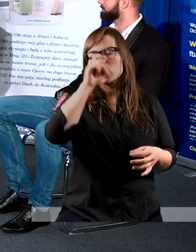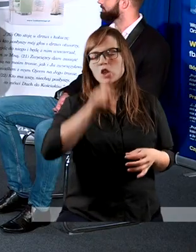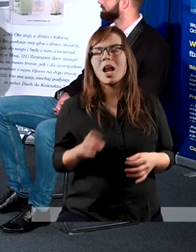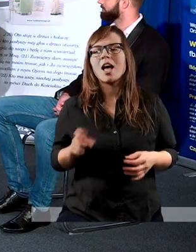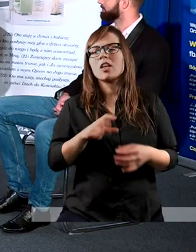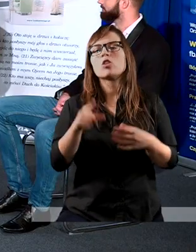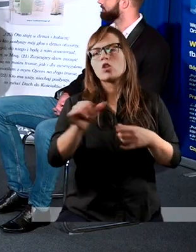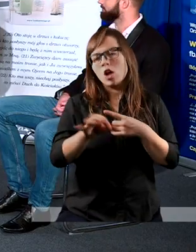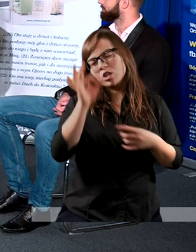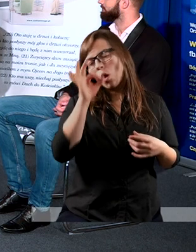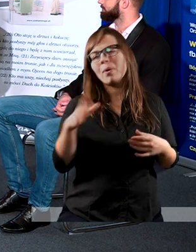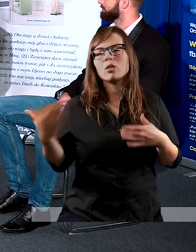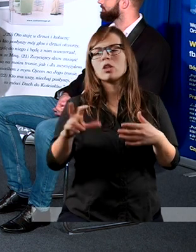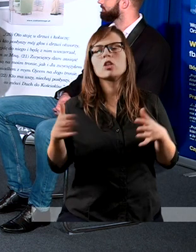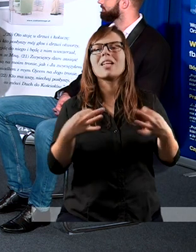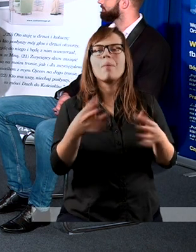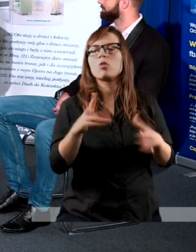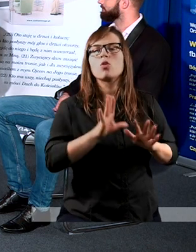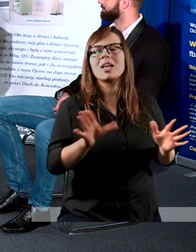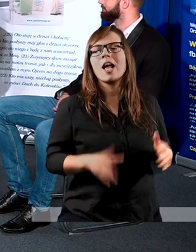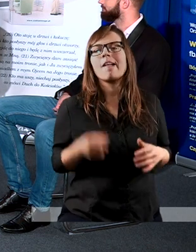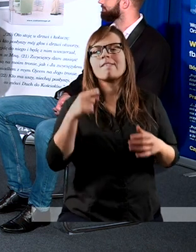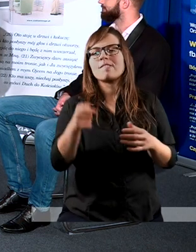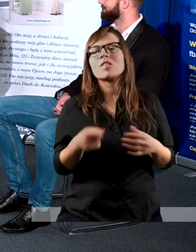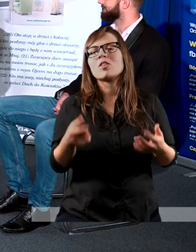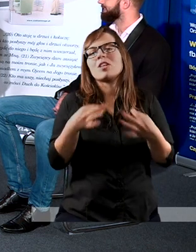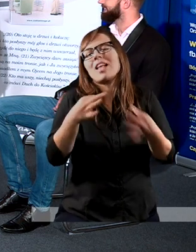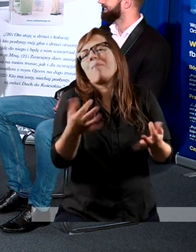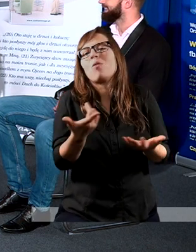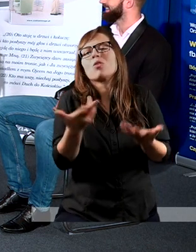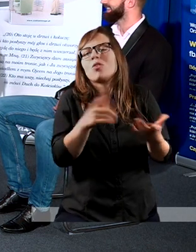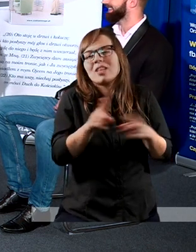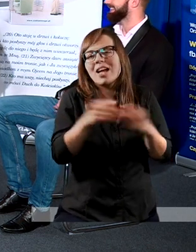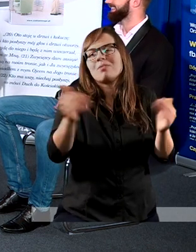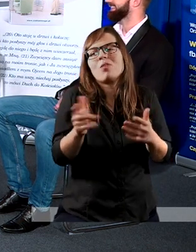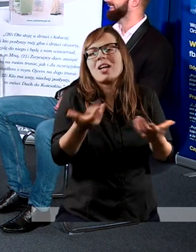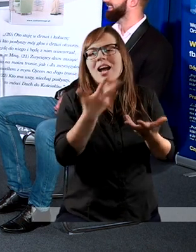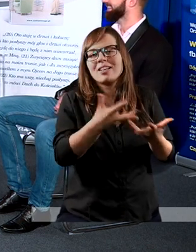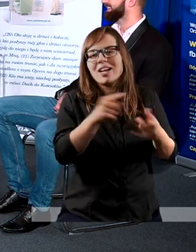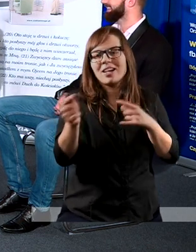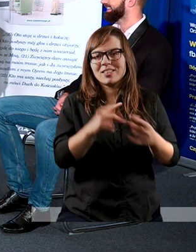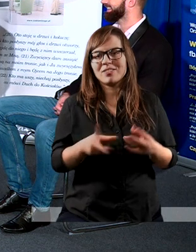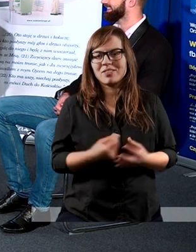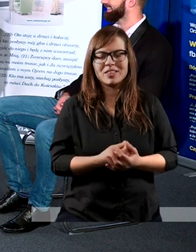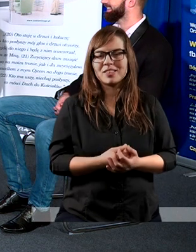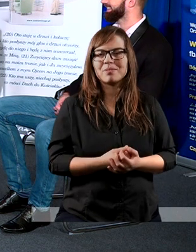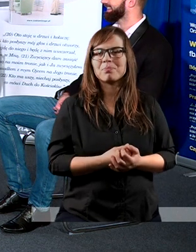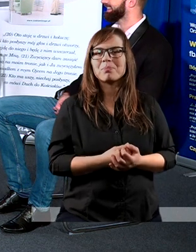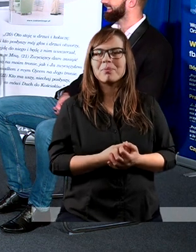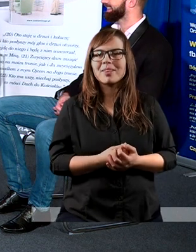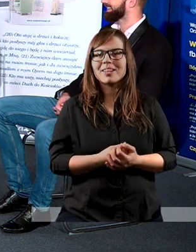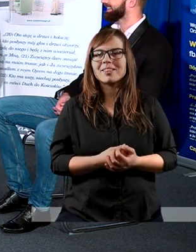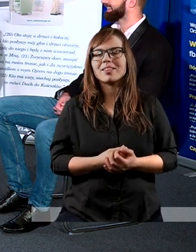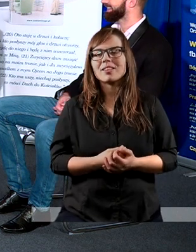źle? Czy to w tą stronę, czy nie? Czy już samochody to nie? Znaczy, jeżeli kochasz ten samochód bardziej niż swoją żonę, no to... Pamiętacie o mnie, super, cieszę